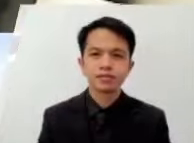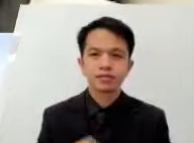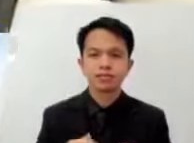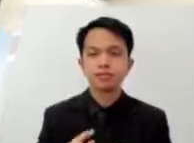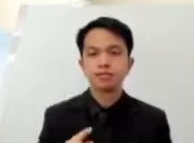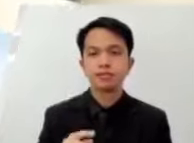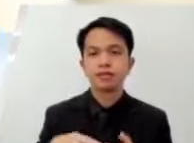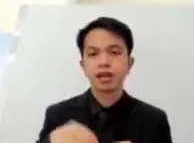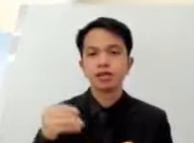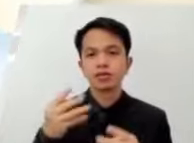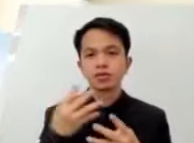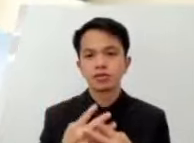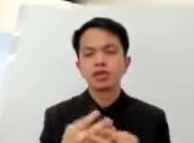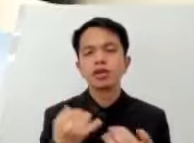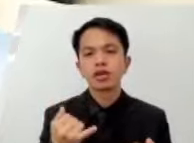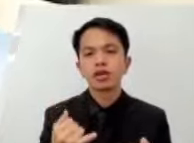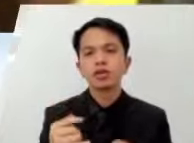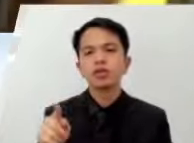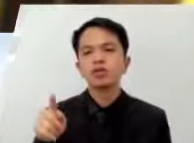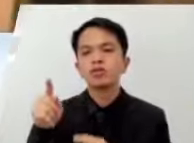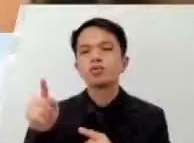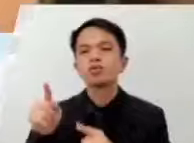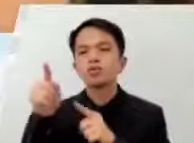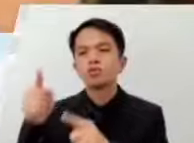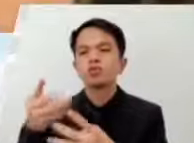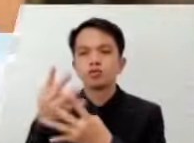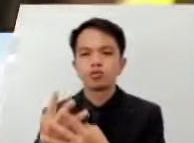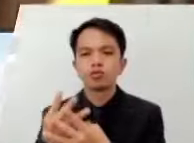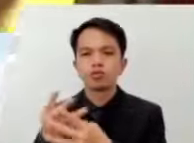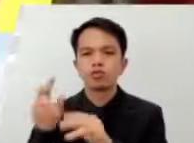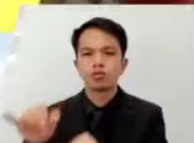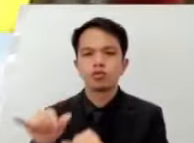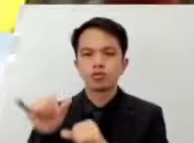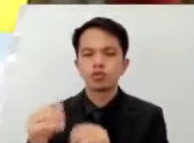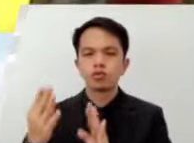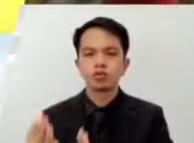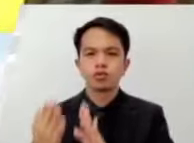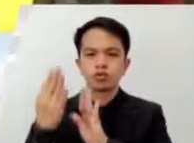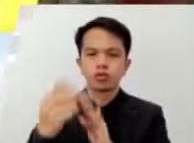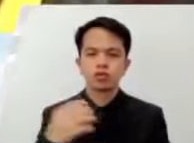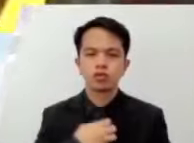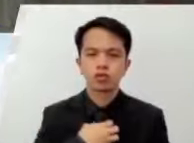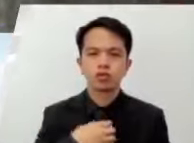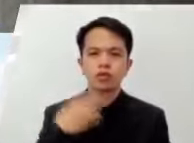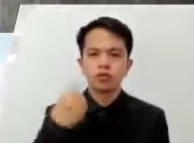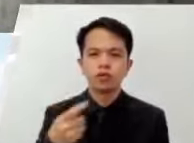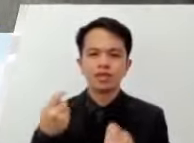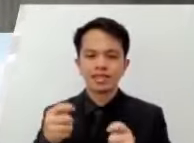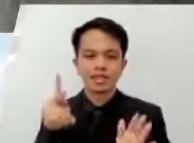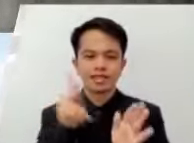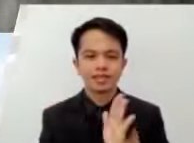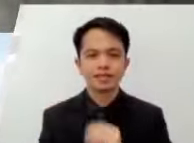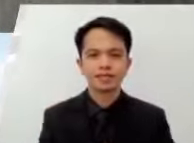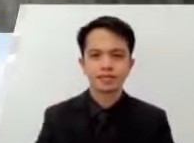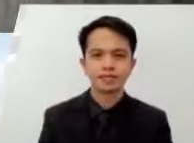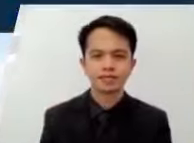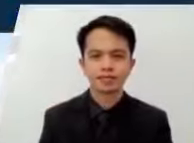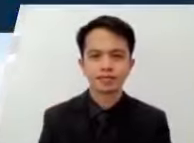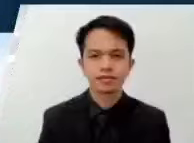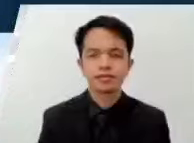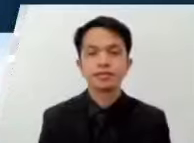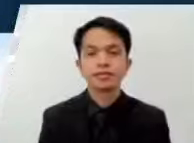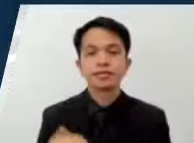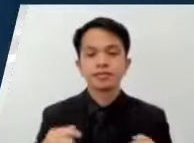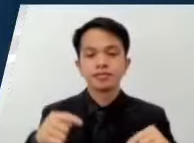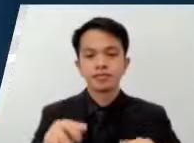nakakulong sa San Mateo Custodial Facility ang suspect na nahaharap sa reklamong frustrated murder. Ito ang unang balita.